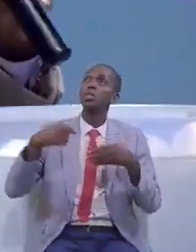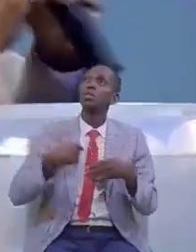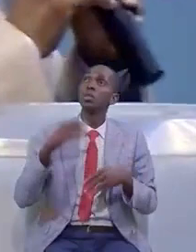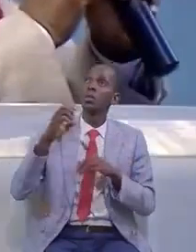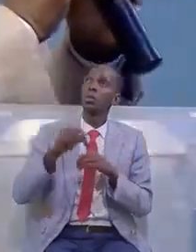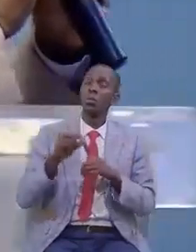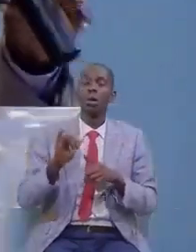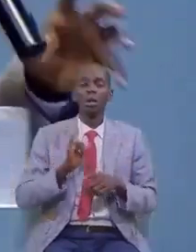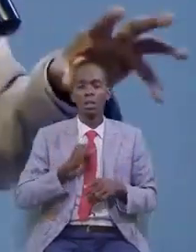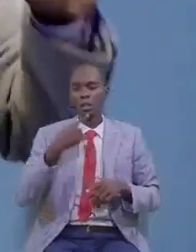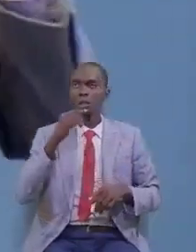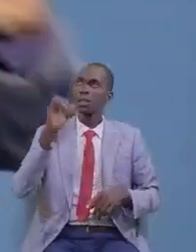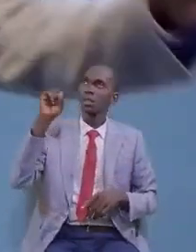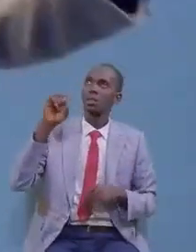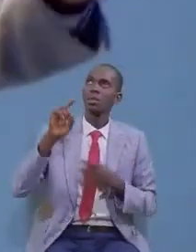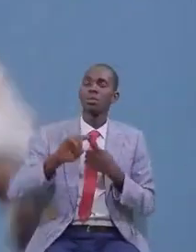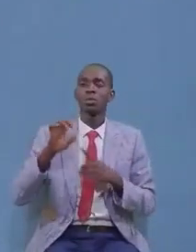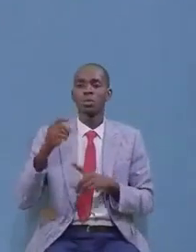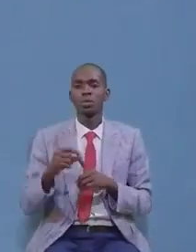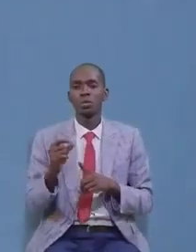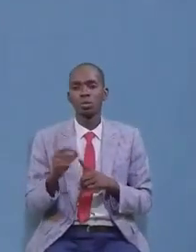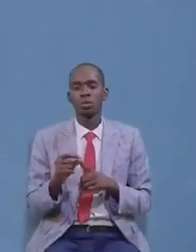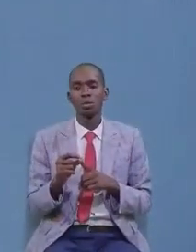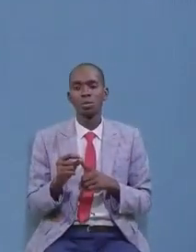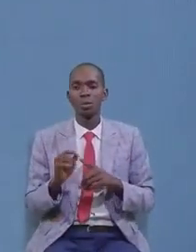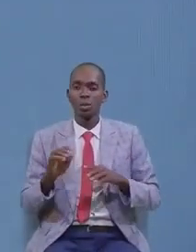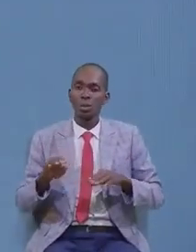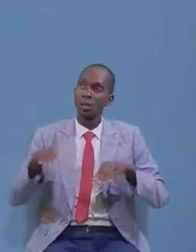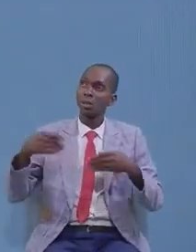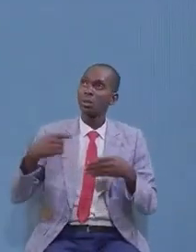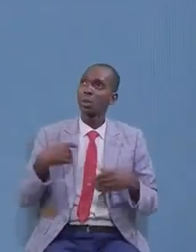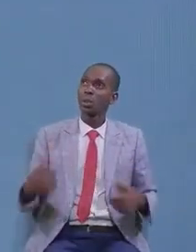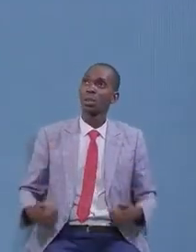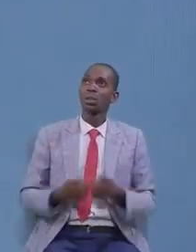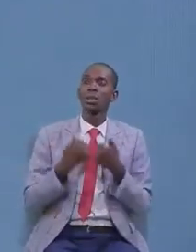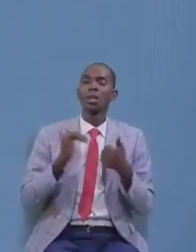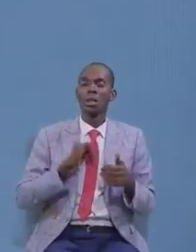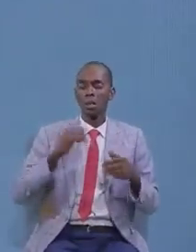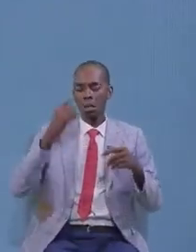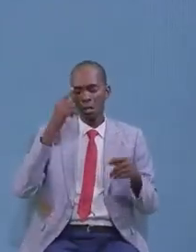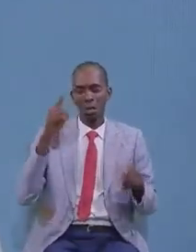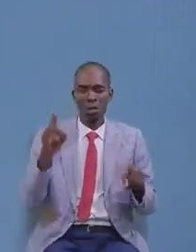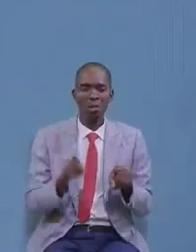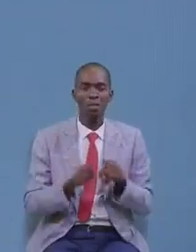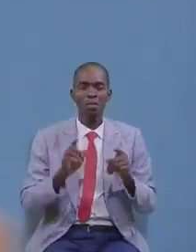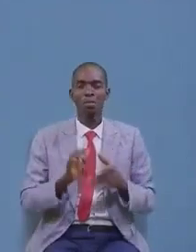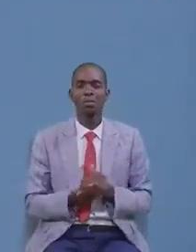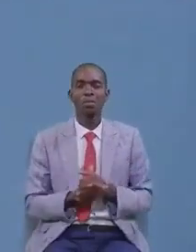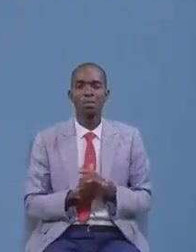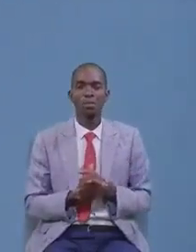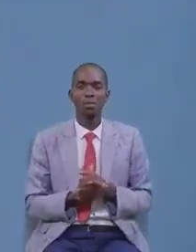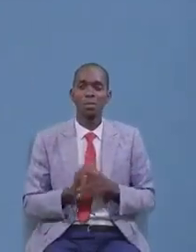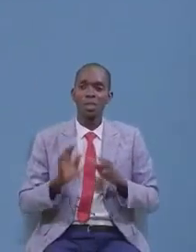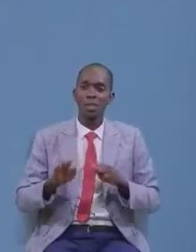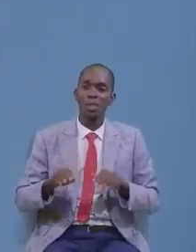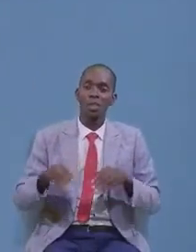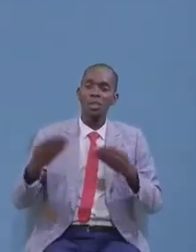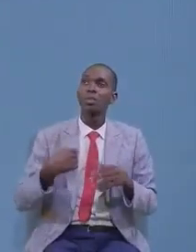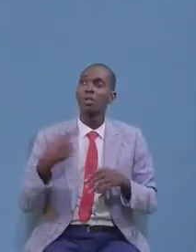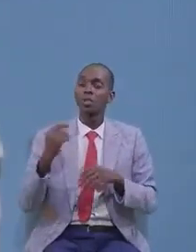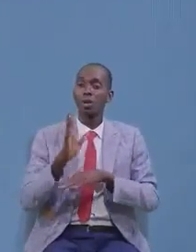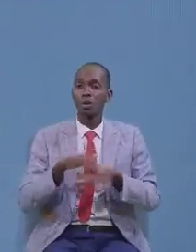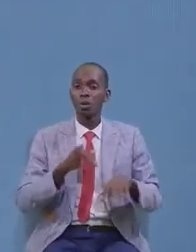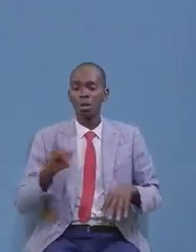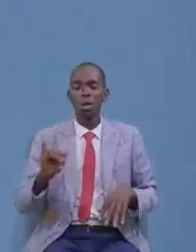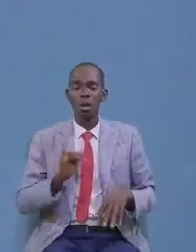yes. మీరు మాట ఇవ్వండి, నేను అవును అంటాను. Give me the challenge, I say yes. నాకు సవాలు ఇవ్వండి, నేను అవును అంటాను. Give me the calling, I